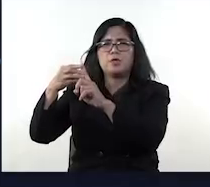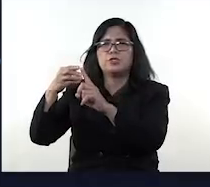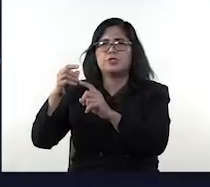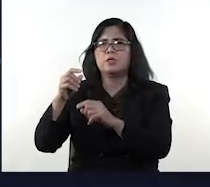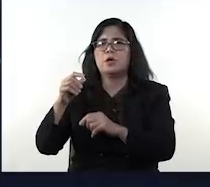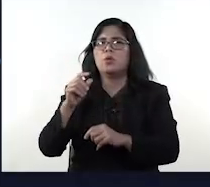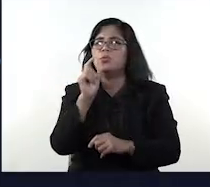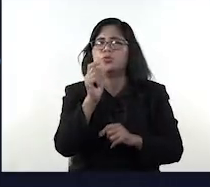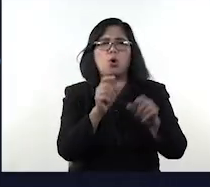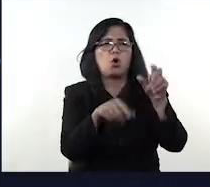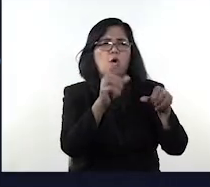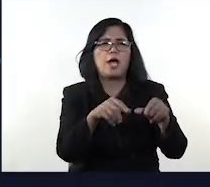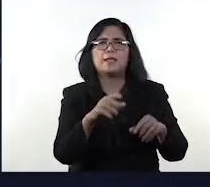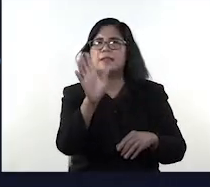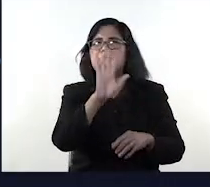orang